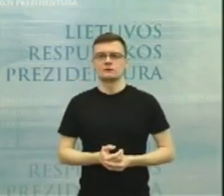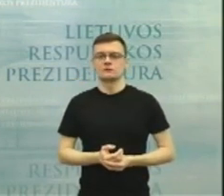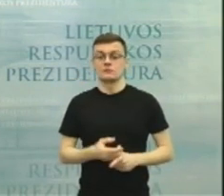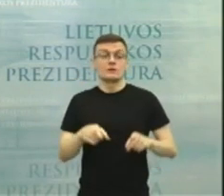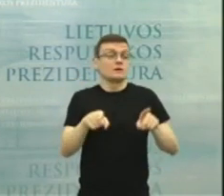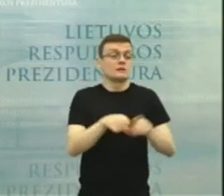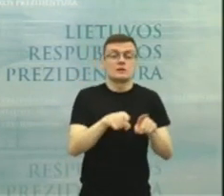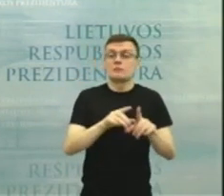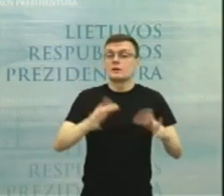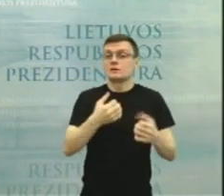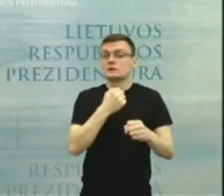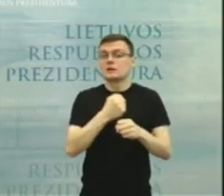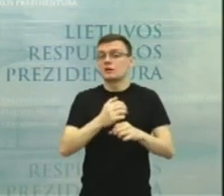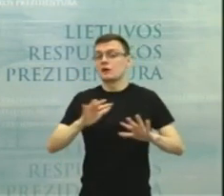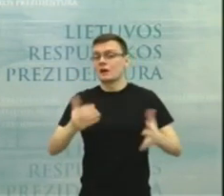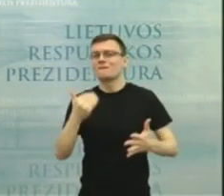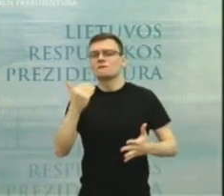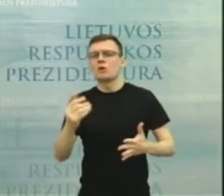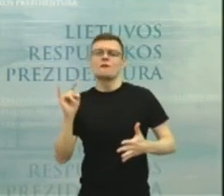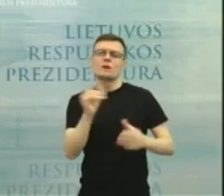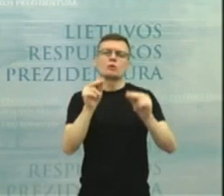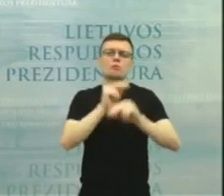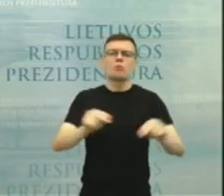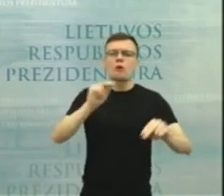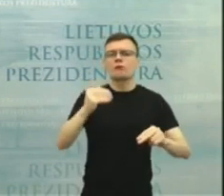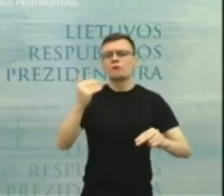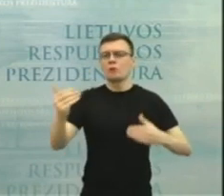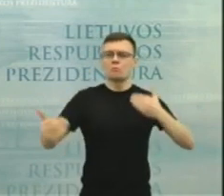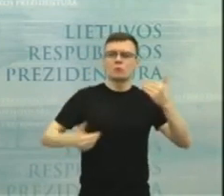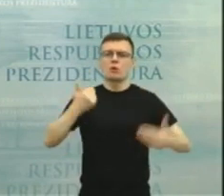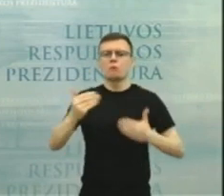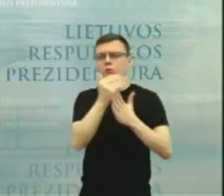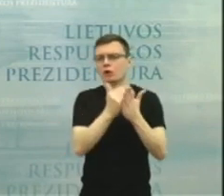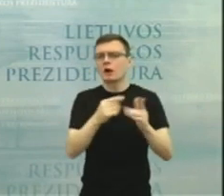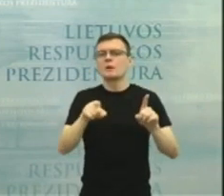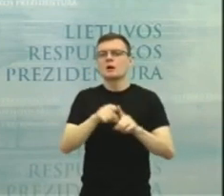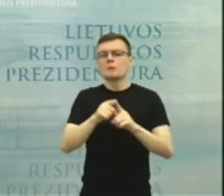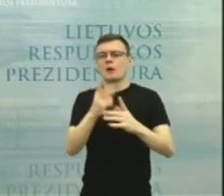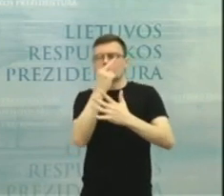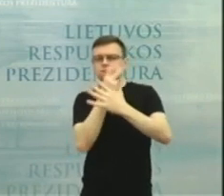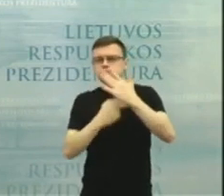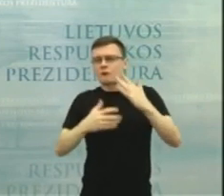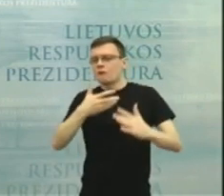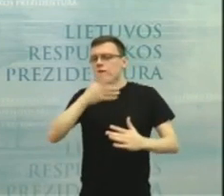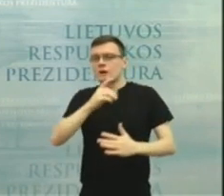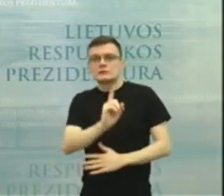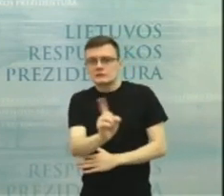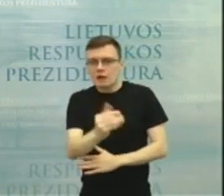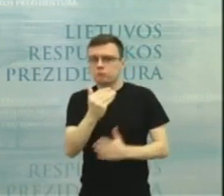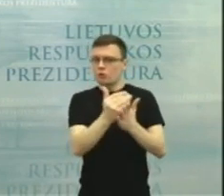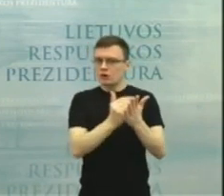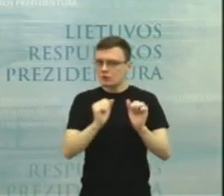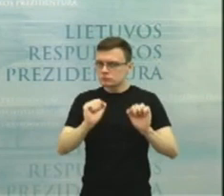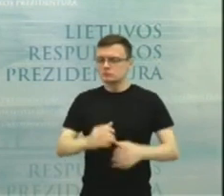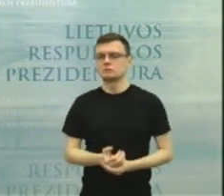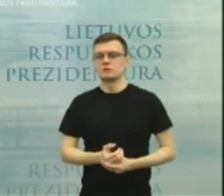nacionalinę vaikų mokymo plaukti programą, skendimų prevencijos programą, kurios dabar ir reklamą jūs pakankamai